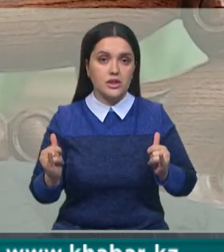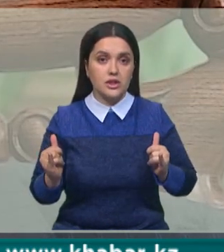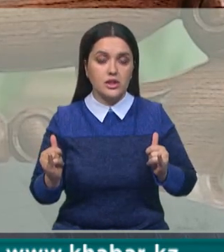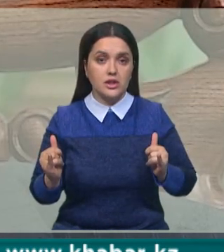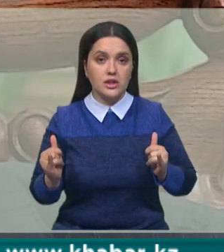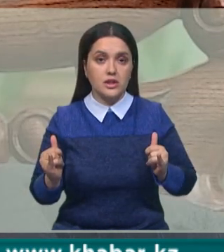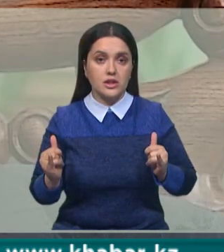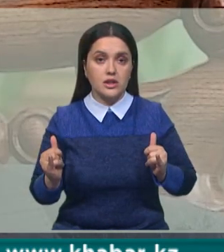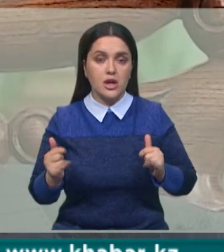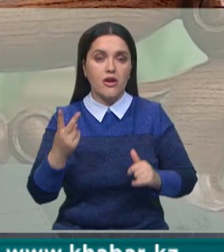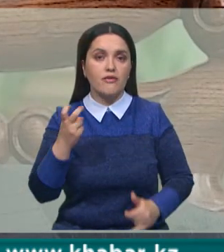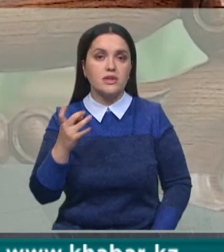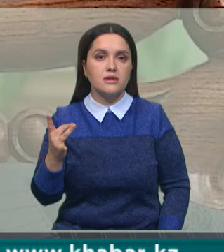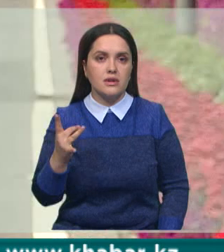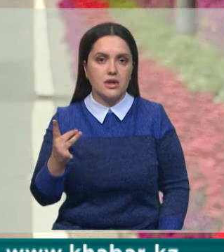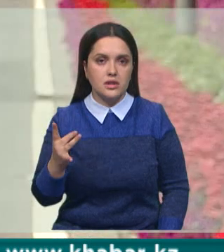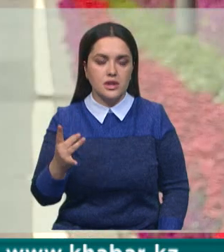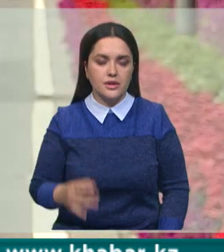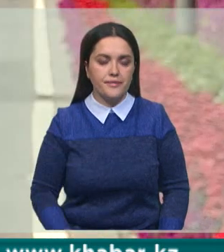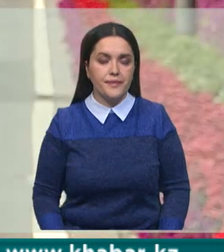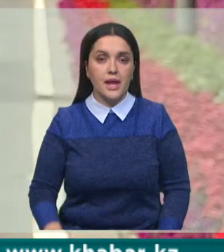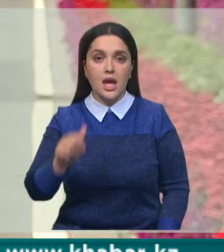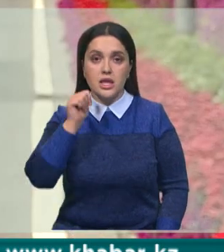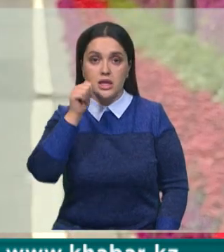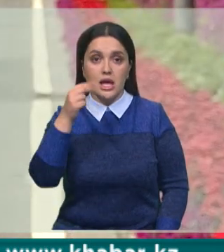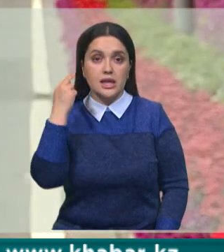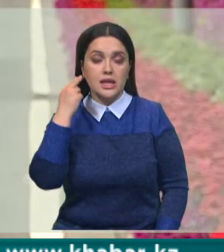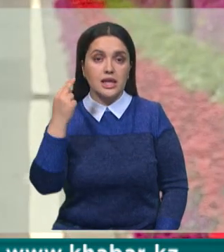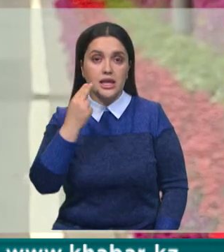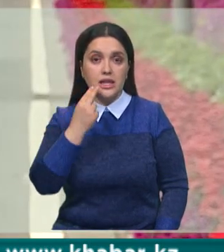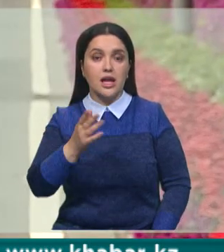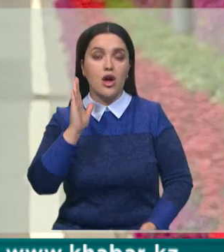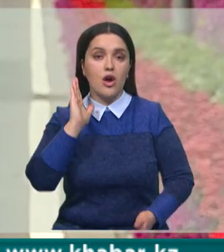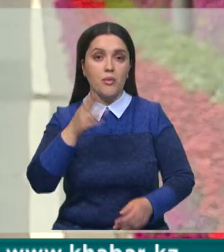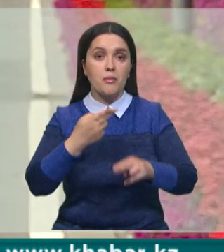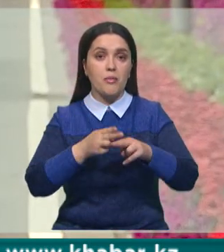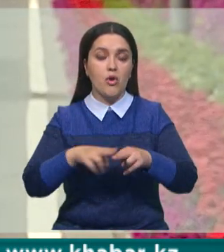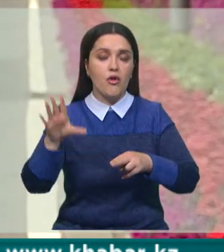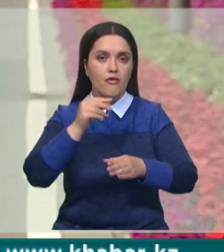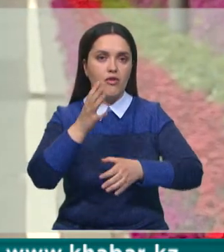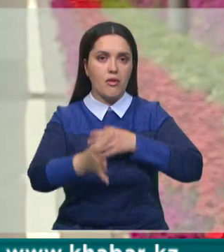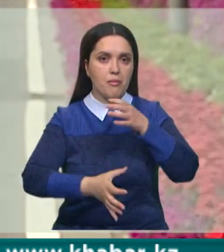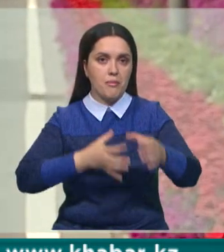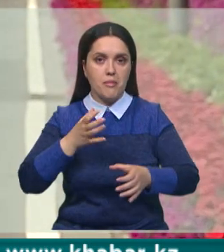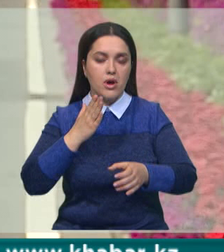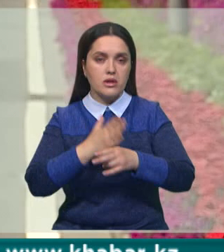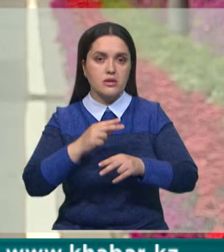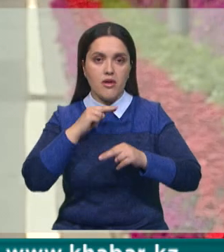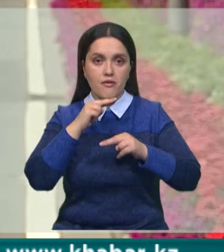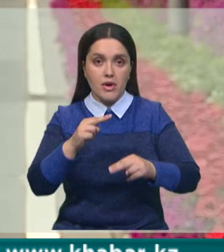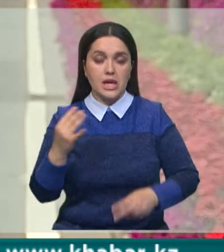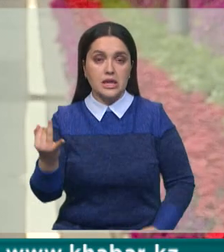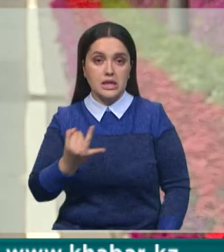увеличилось целых 200 раз. Уже завтра в Пекине, которому сегодня приковано без привлечения внимания всей мировой